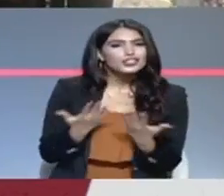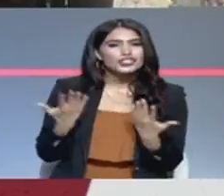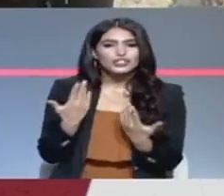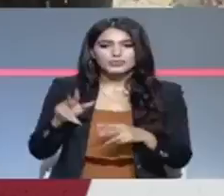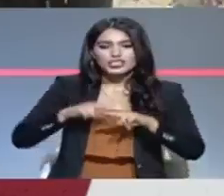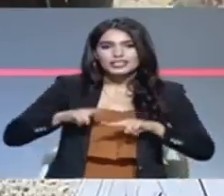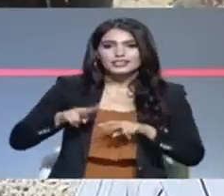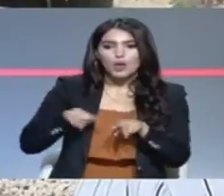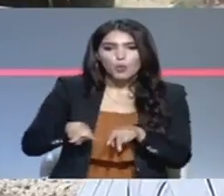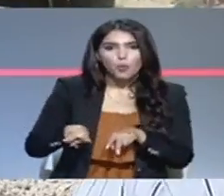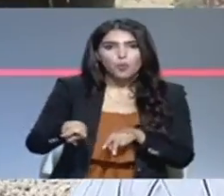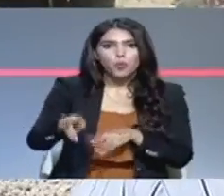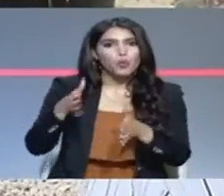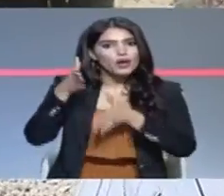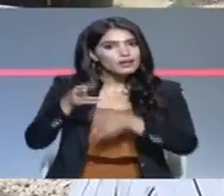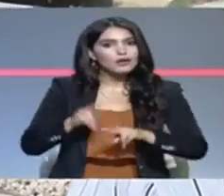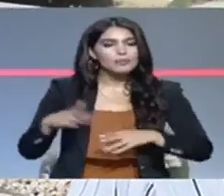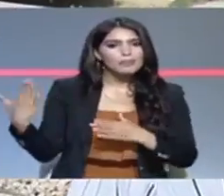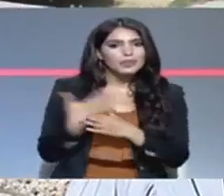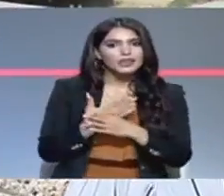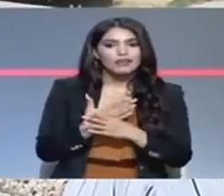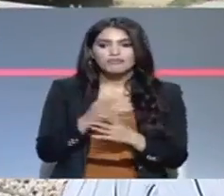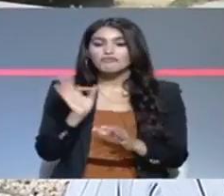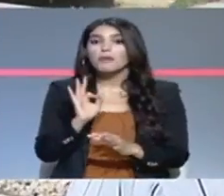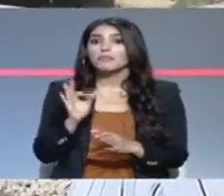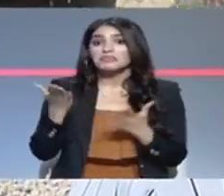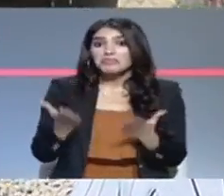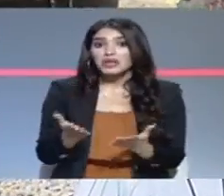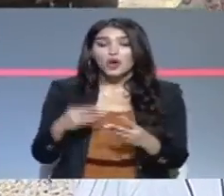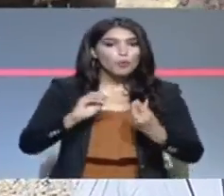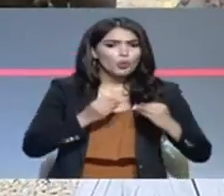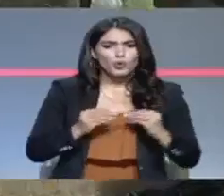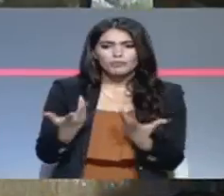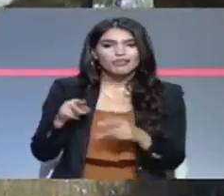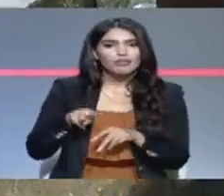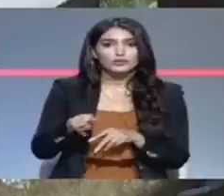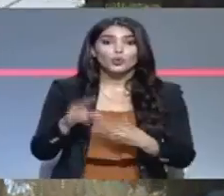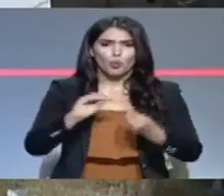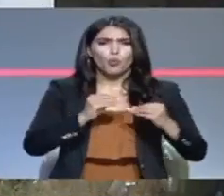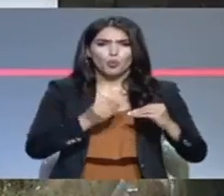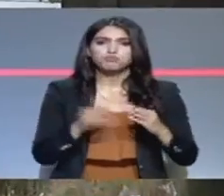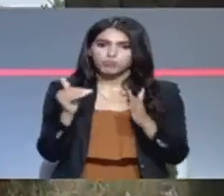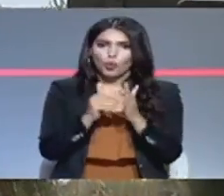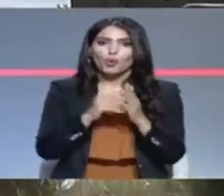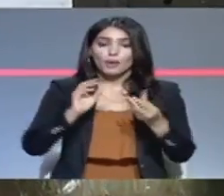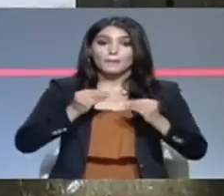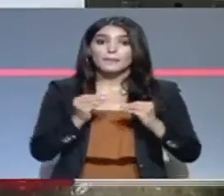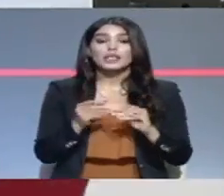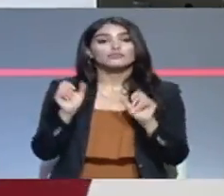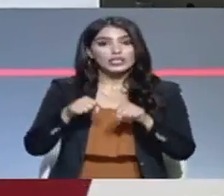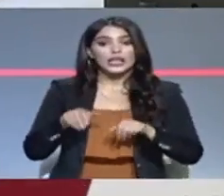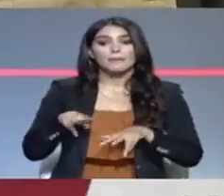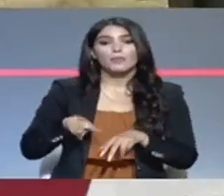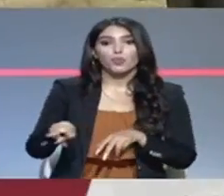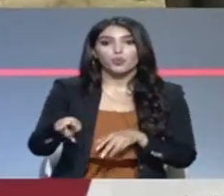السكة، ما ثماش اجتهاد باش يدخلوا فهمتني كذا عشان في المشاكل الموجودة في السكة. إشكالات قديمة متجددة للسكة